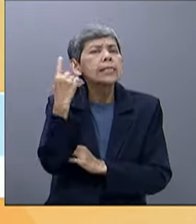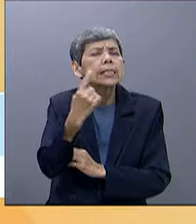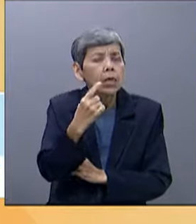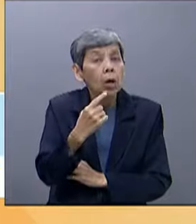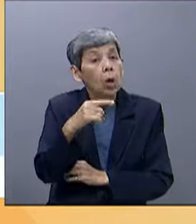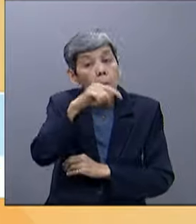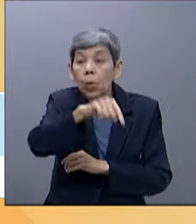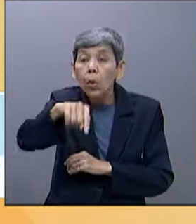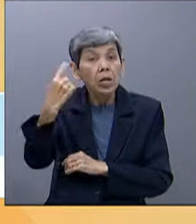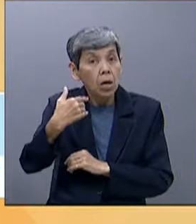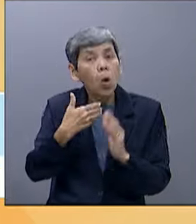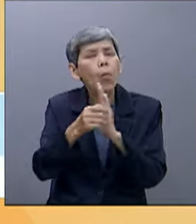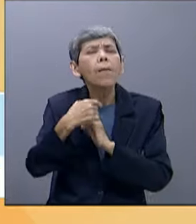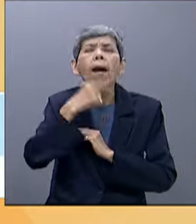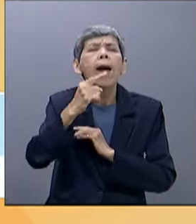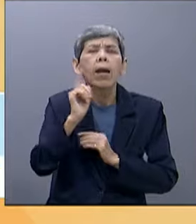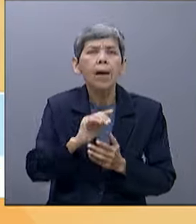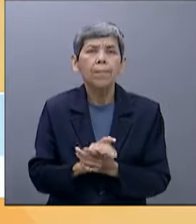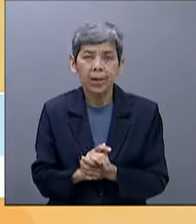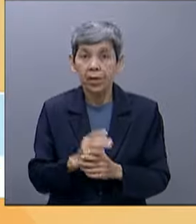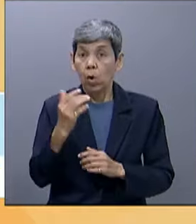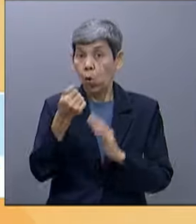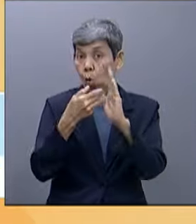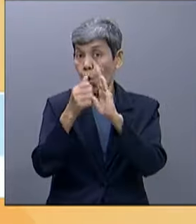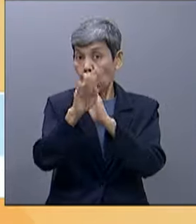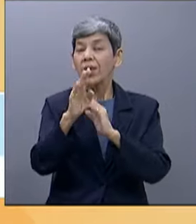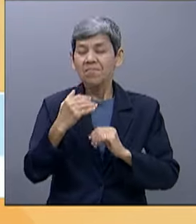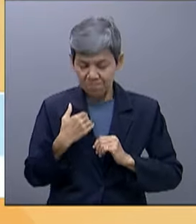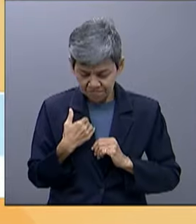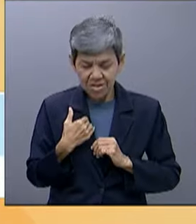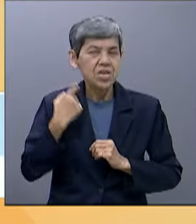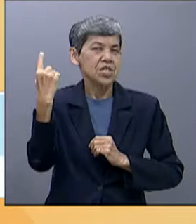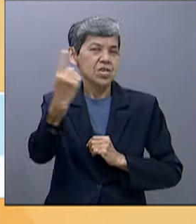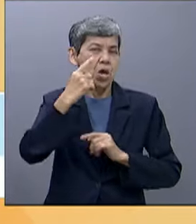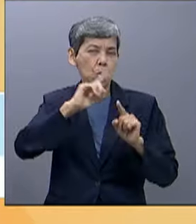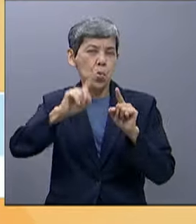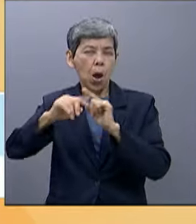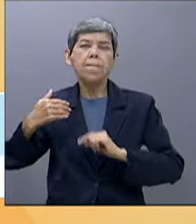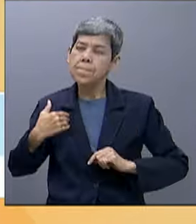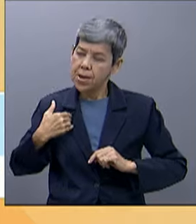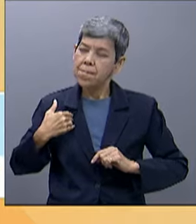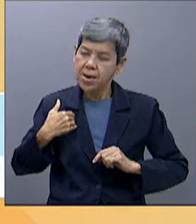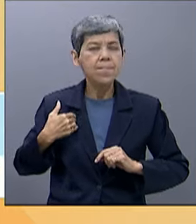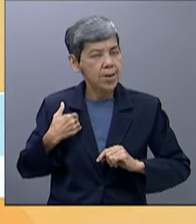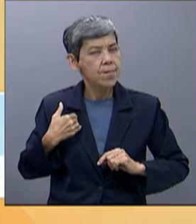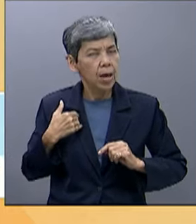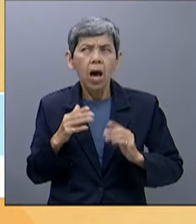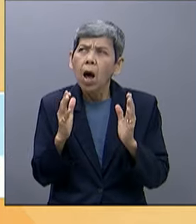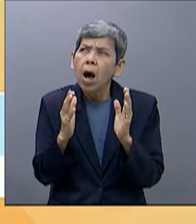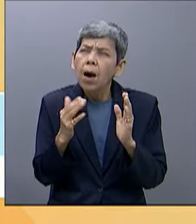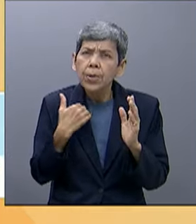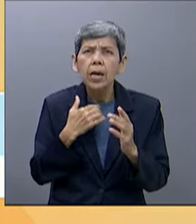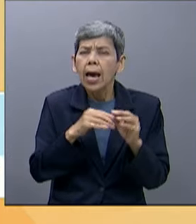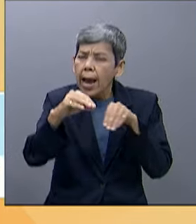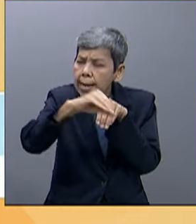องเที่ยวต่างๆในอุบลนี่มีที่ไหนที่แนะนำบ้างไหมครับ สำหรับในอุบลราชธานีนะคะเรายังมีแหล่งท่องเที่ยวอีกต่างๆมากมายรวมไปจนถึงจังหวัด